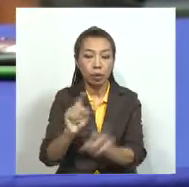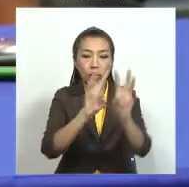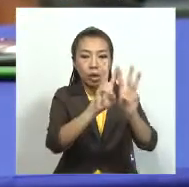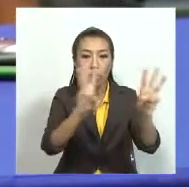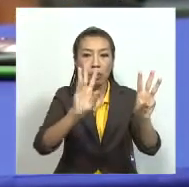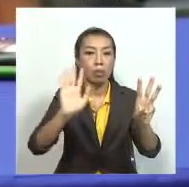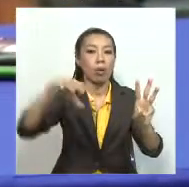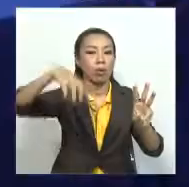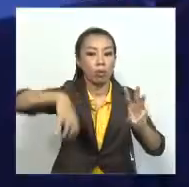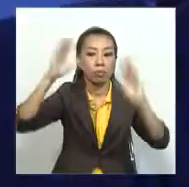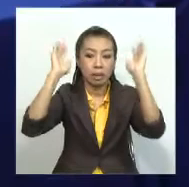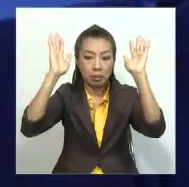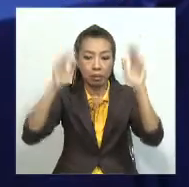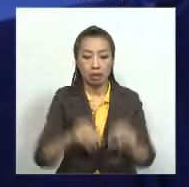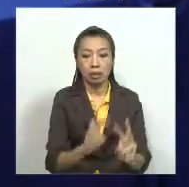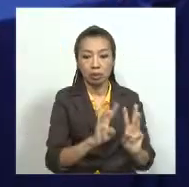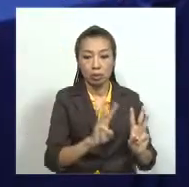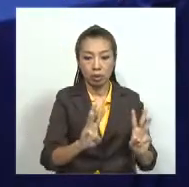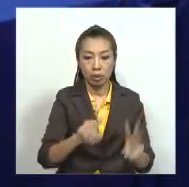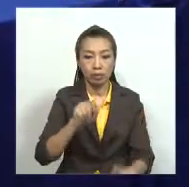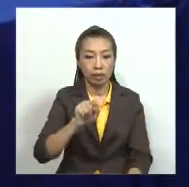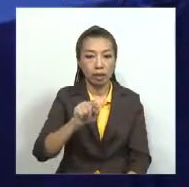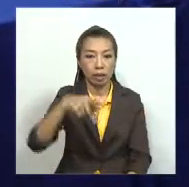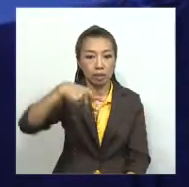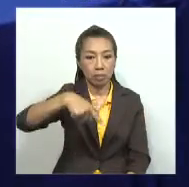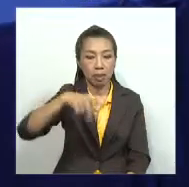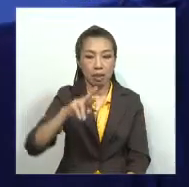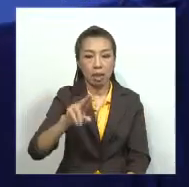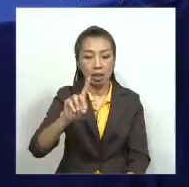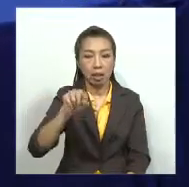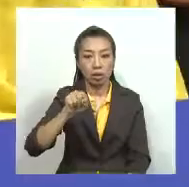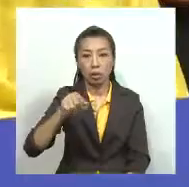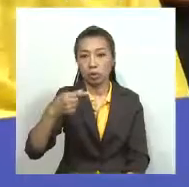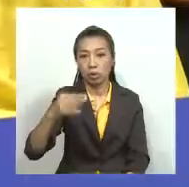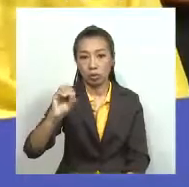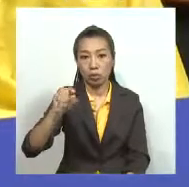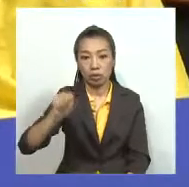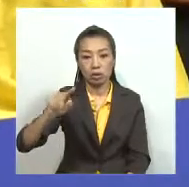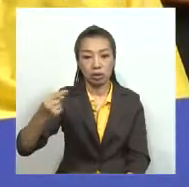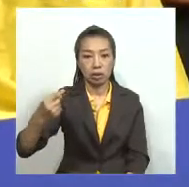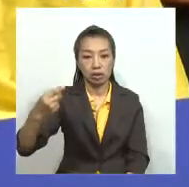างเว็บไซต์กรมประชาสัมพันธ์ www.prd.go.th ค่ะ